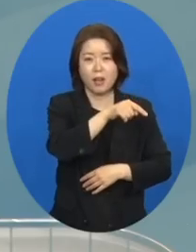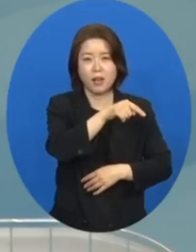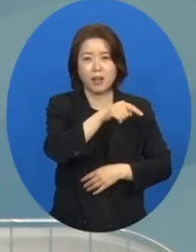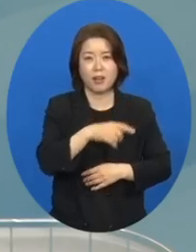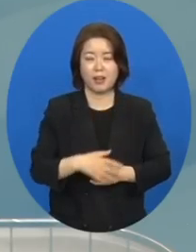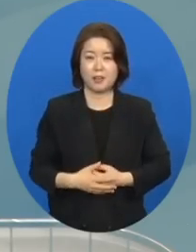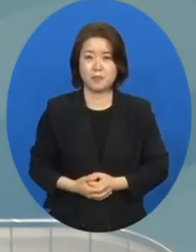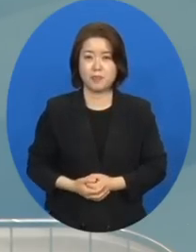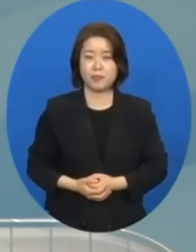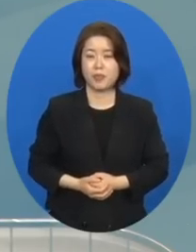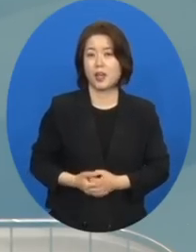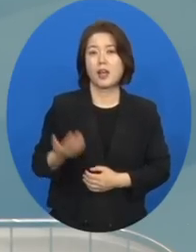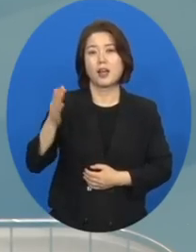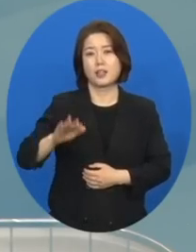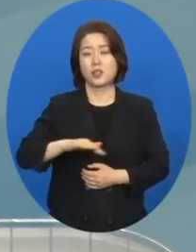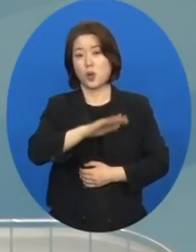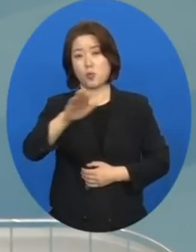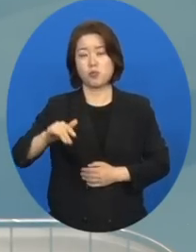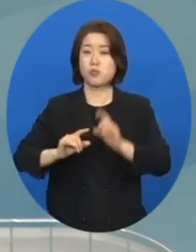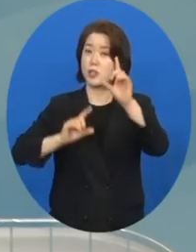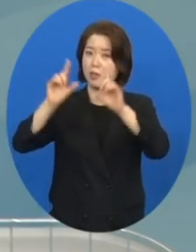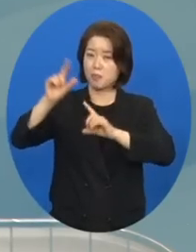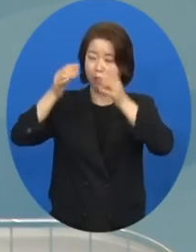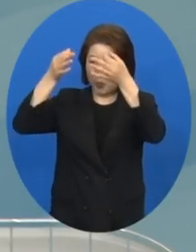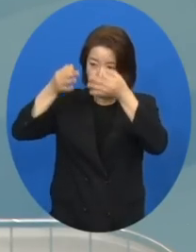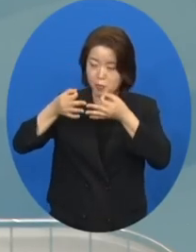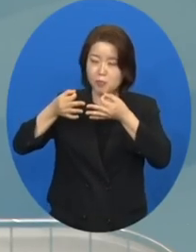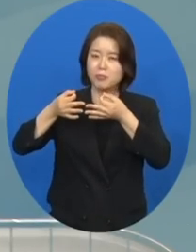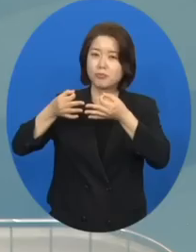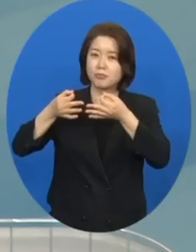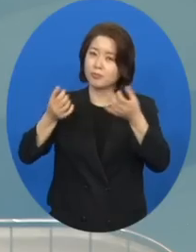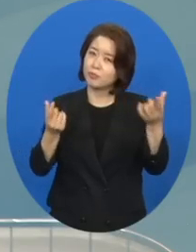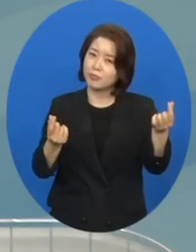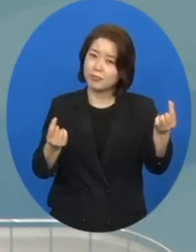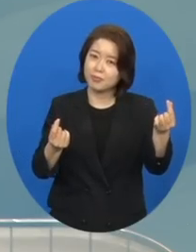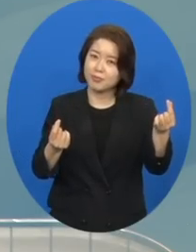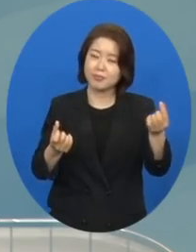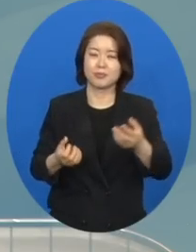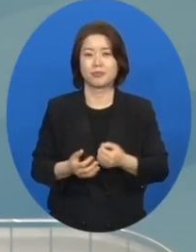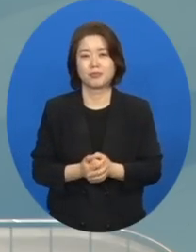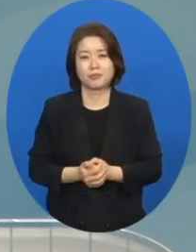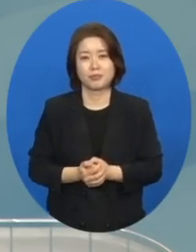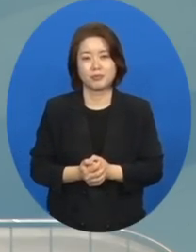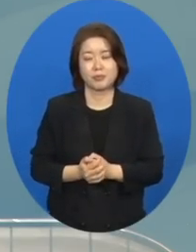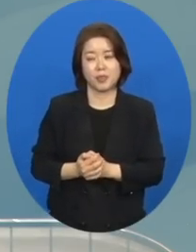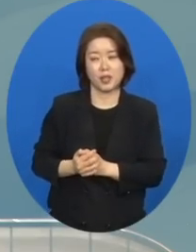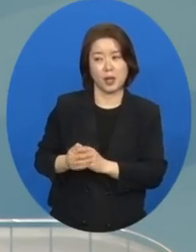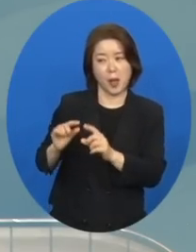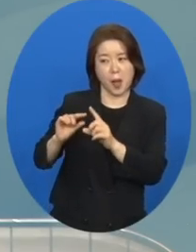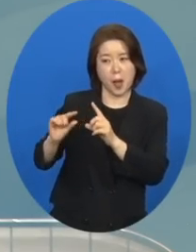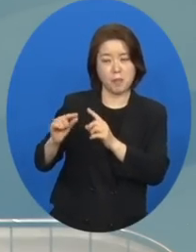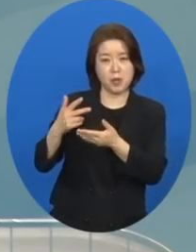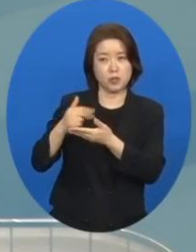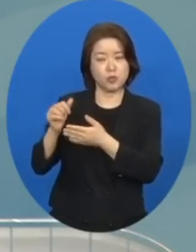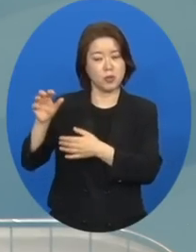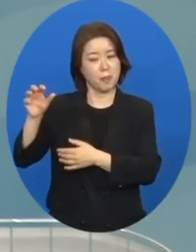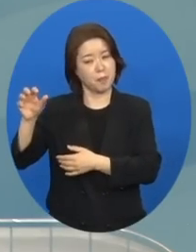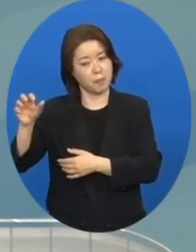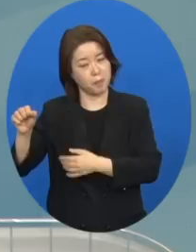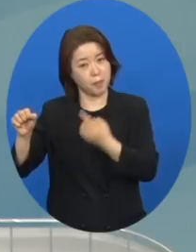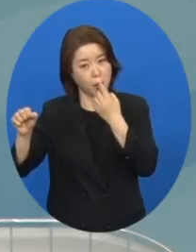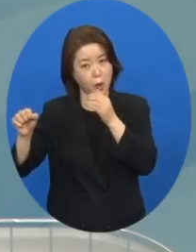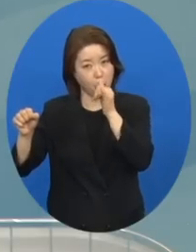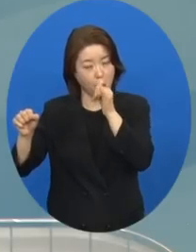지금 우리의 우리의 모습 아닙니까 한편으로는 주님을 붙잡는 척하면서